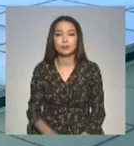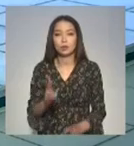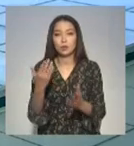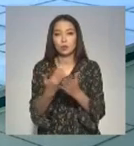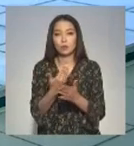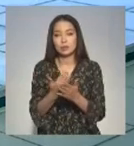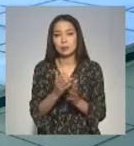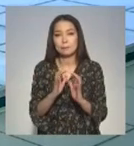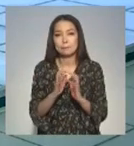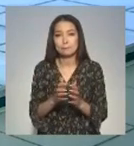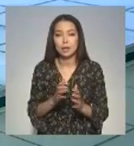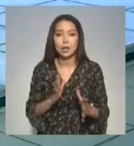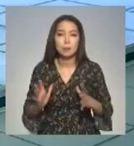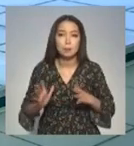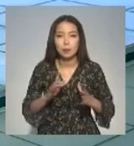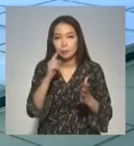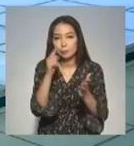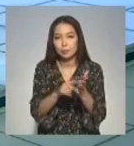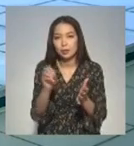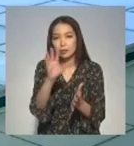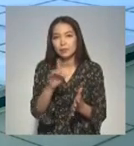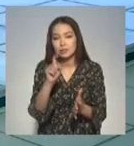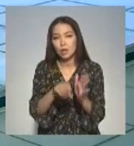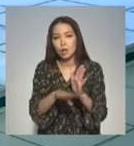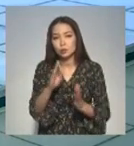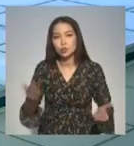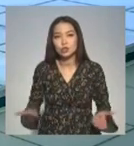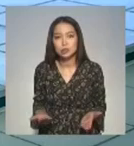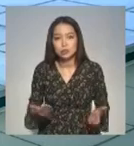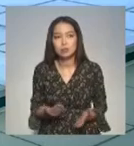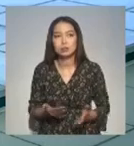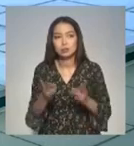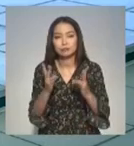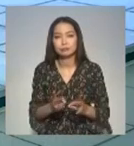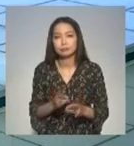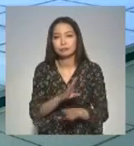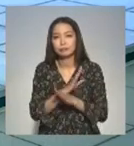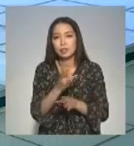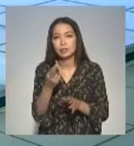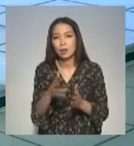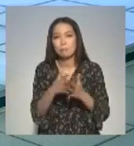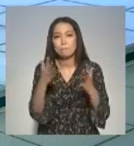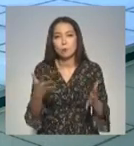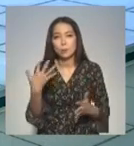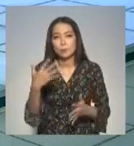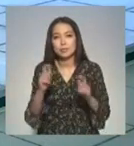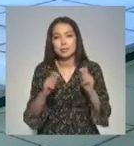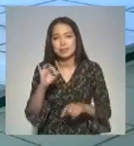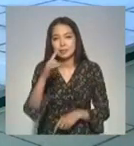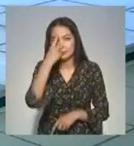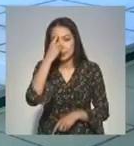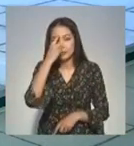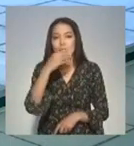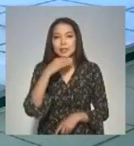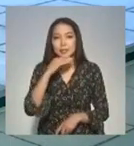К новостям в мире. Попытка попасть в Европу за лучшей жизнью закончилась трагически для более 50 мигрантов из Пакистана,